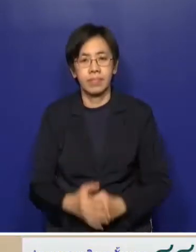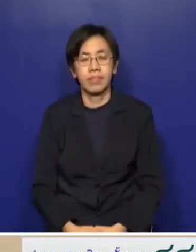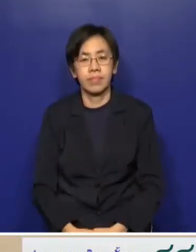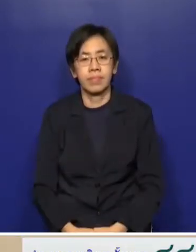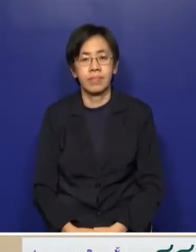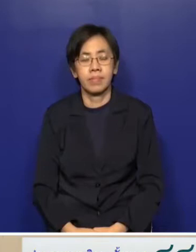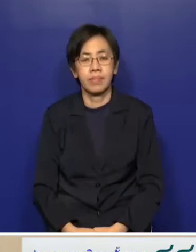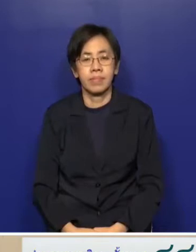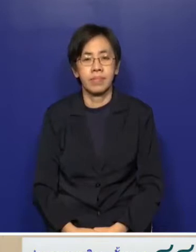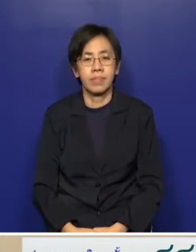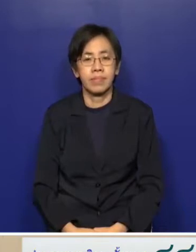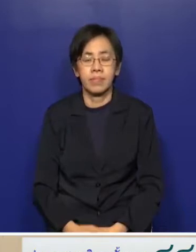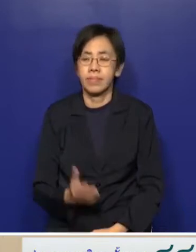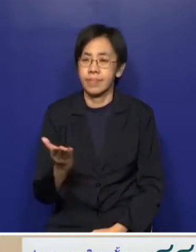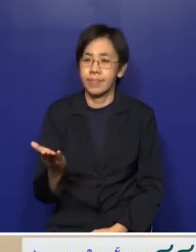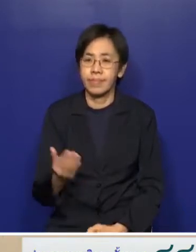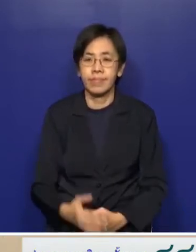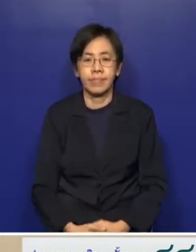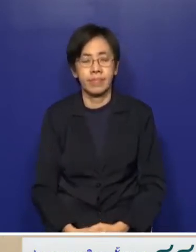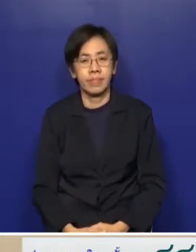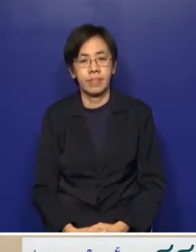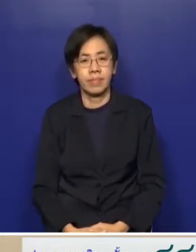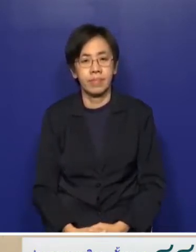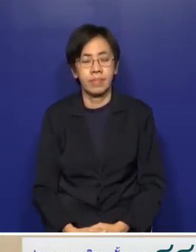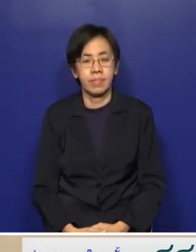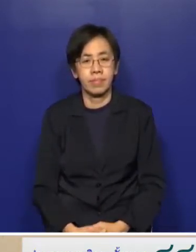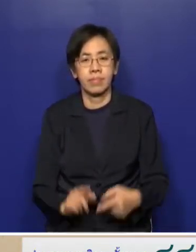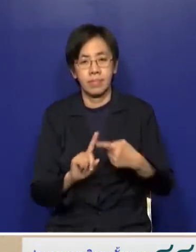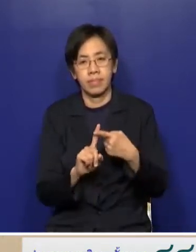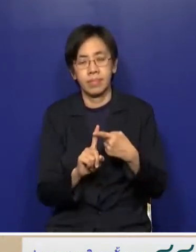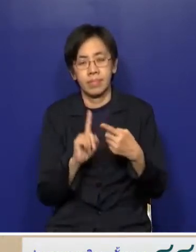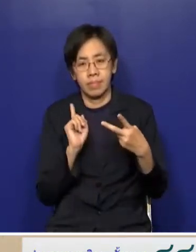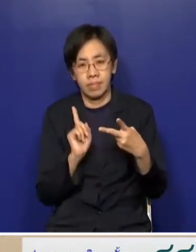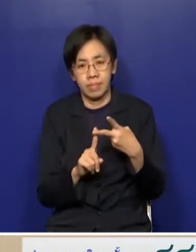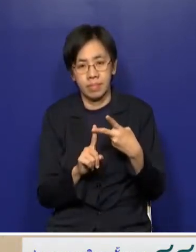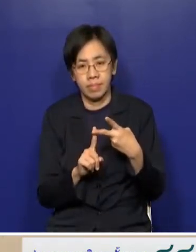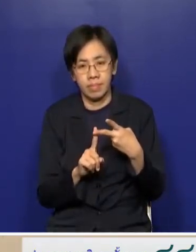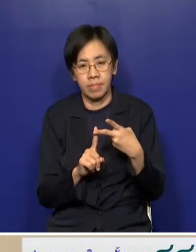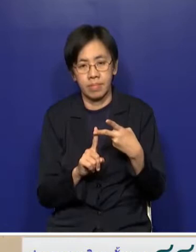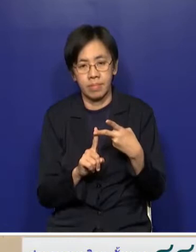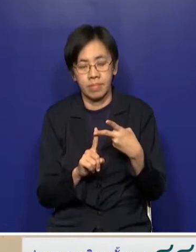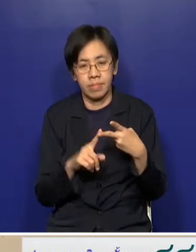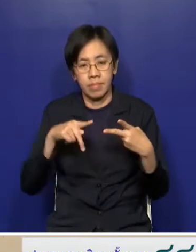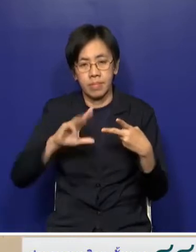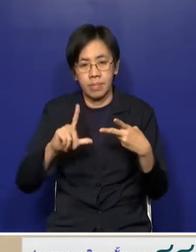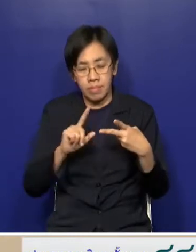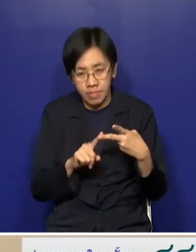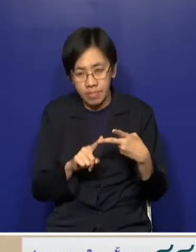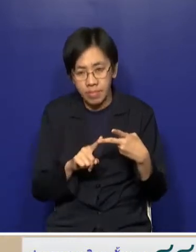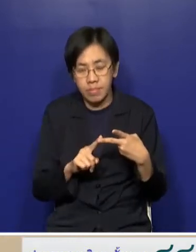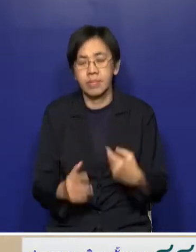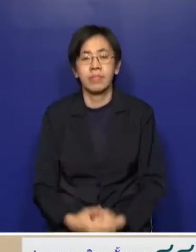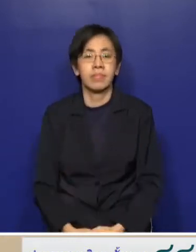่อไปเชิญท่านสรัญครับตามด้วยท่านพิเชษฐ์เชื้อเมืองพรานนะครับ